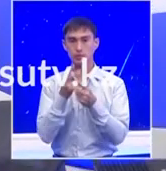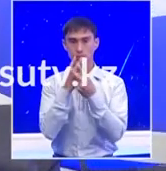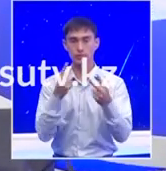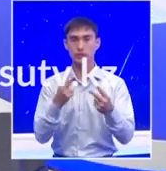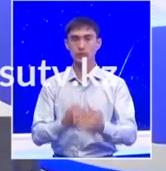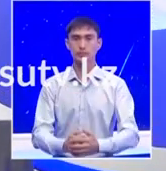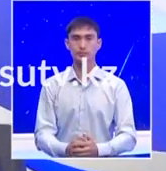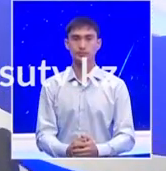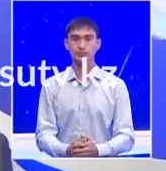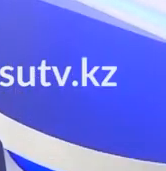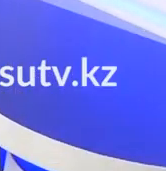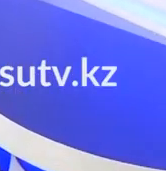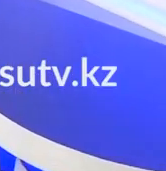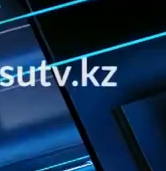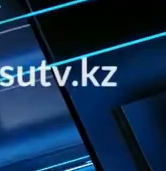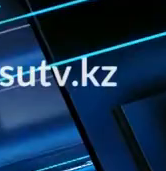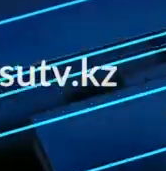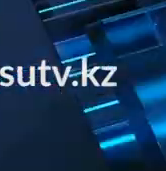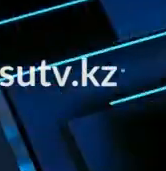выпуска. Смотрите далее.